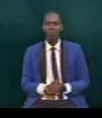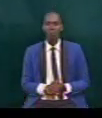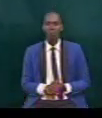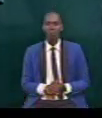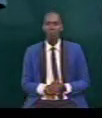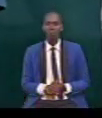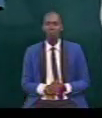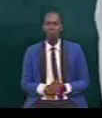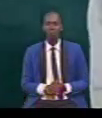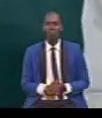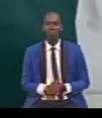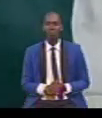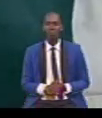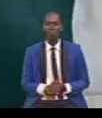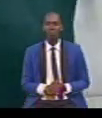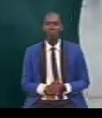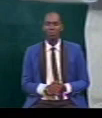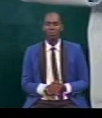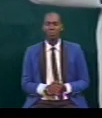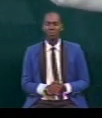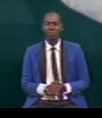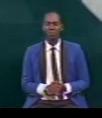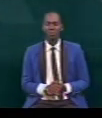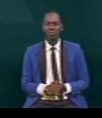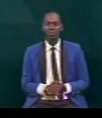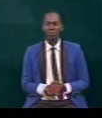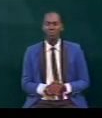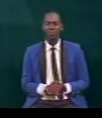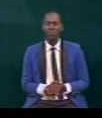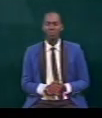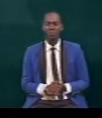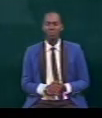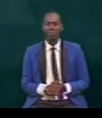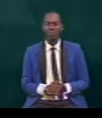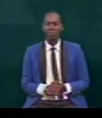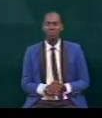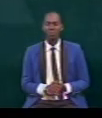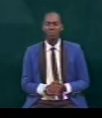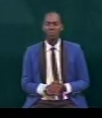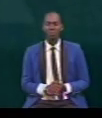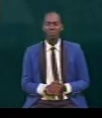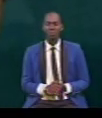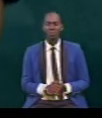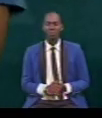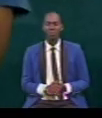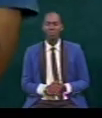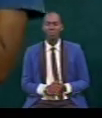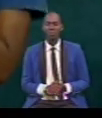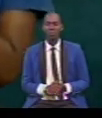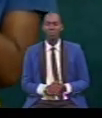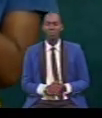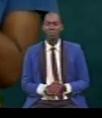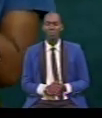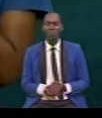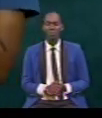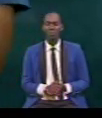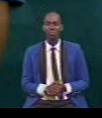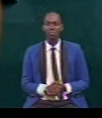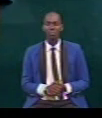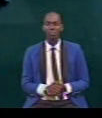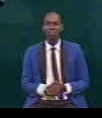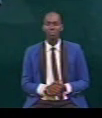mwamene muno. Nenze kona problem for 6 years. Nenzo dwala for